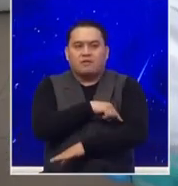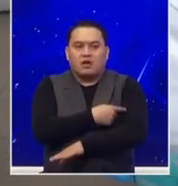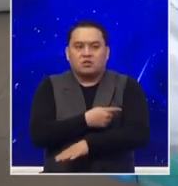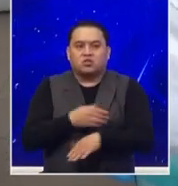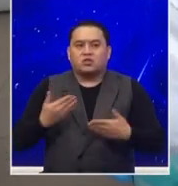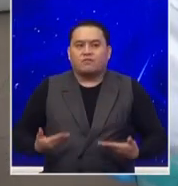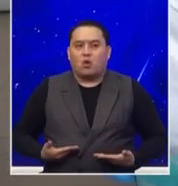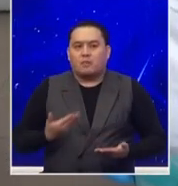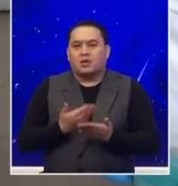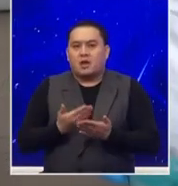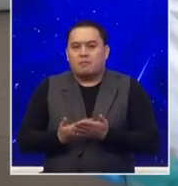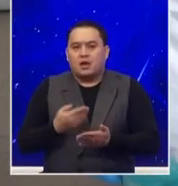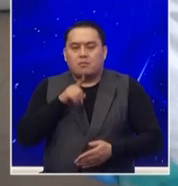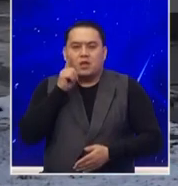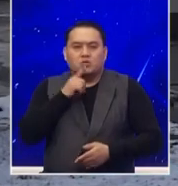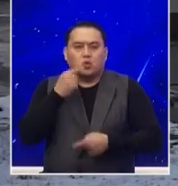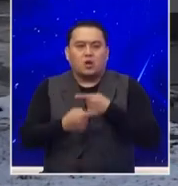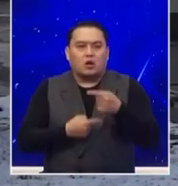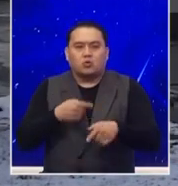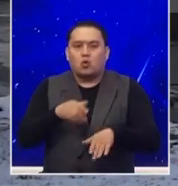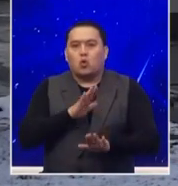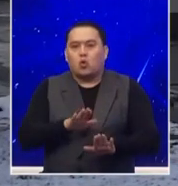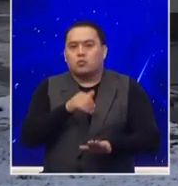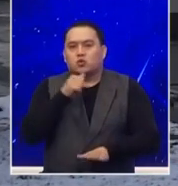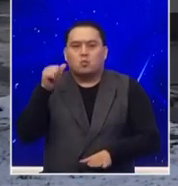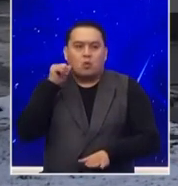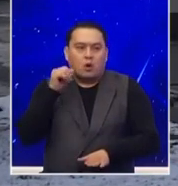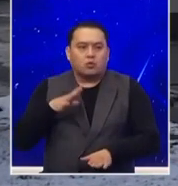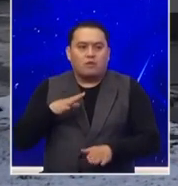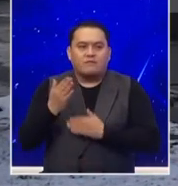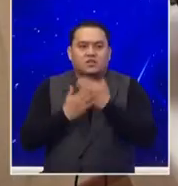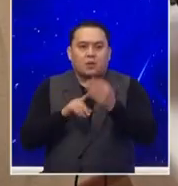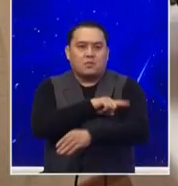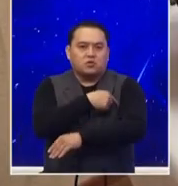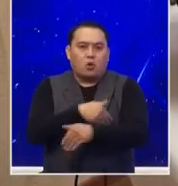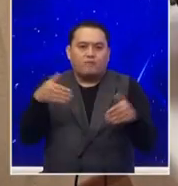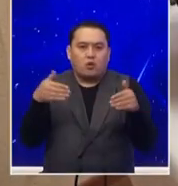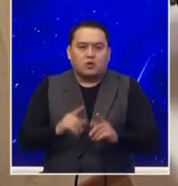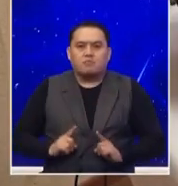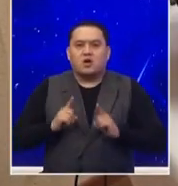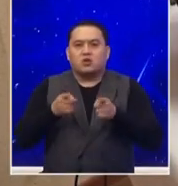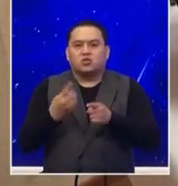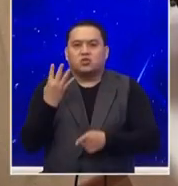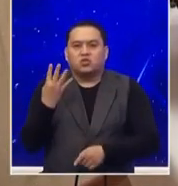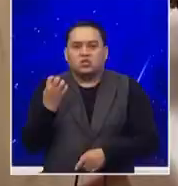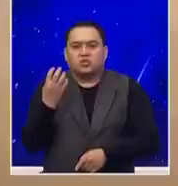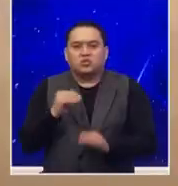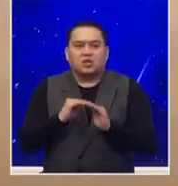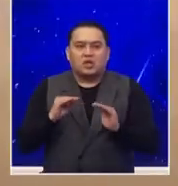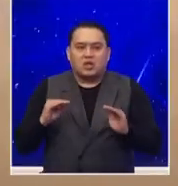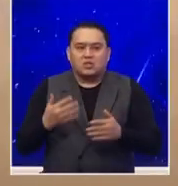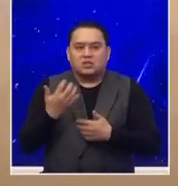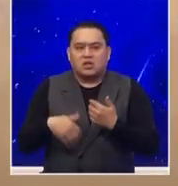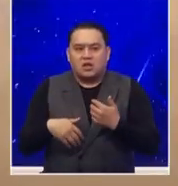– живой пример для подрастающей молодежи. Только в прошлом году в Талдыкурганский высший медицинский колледж поступило 400 учеников.